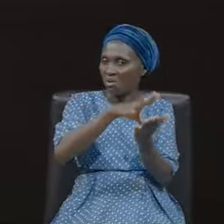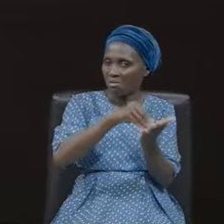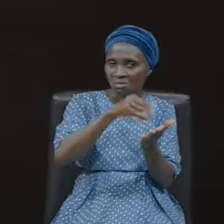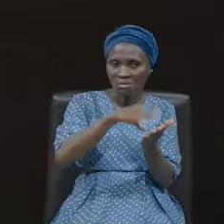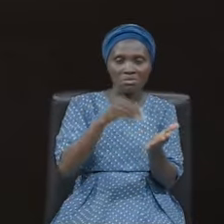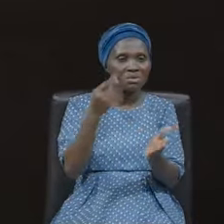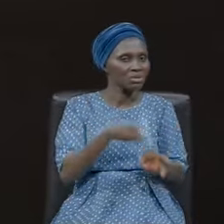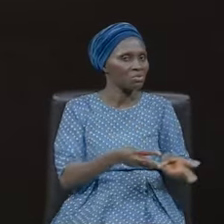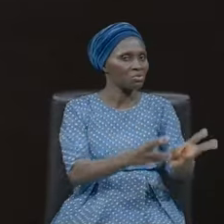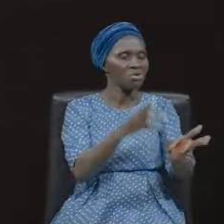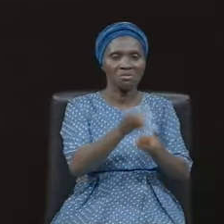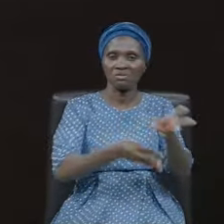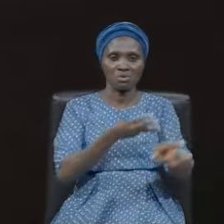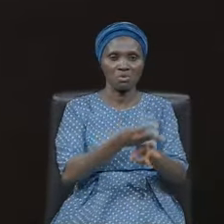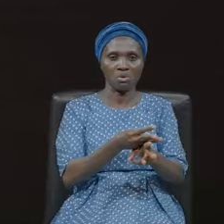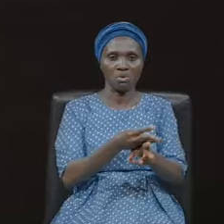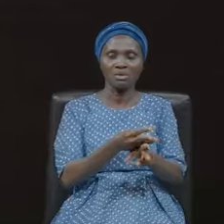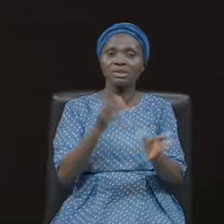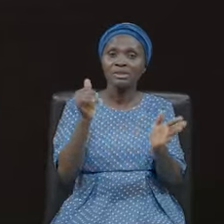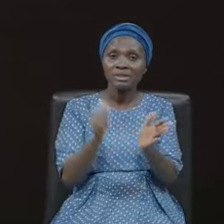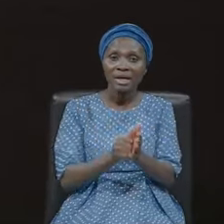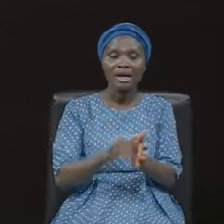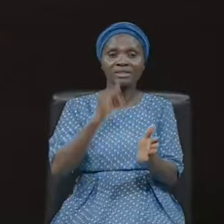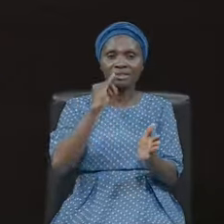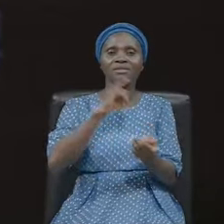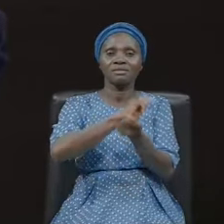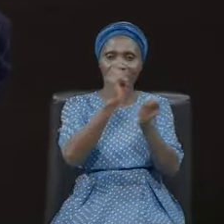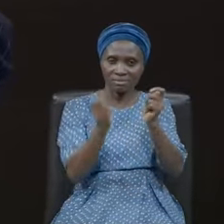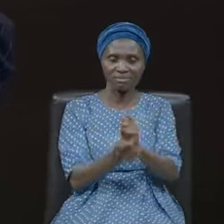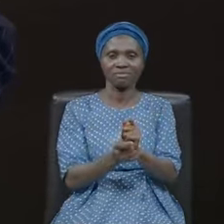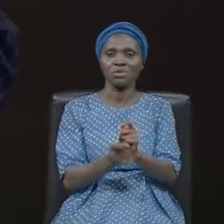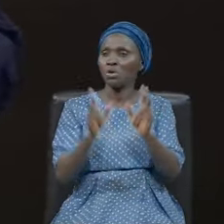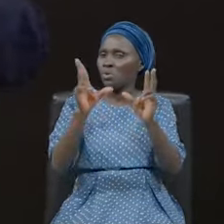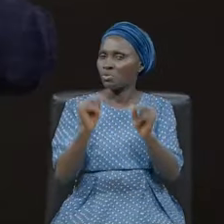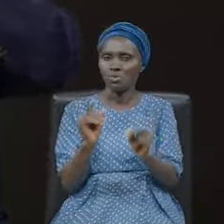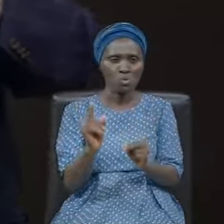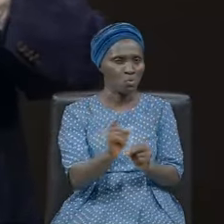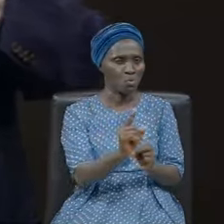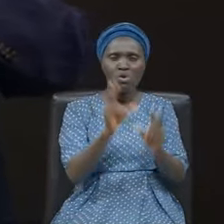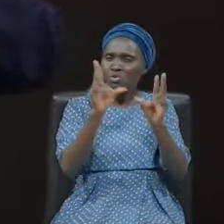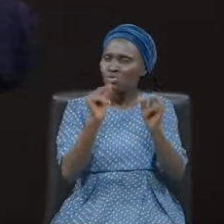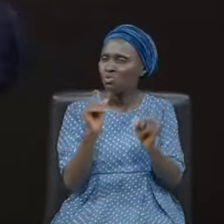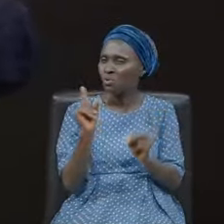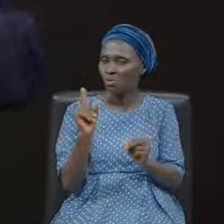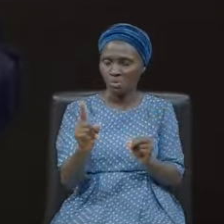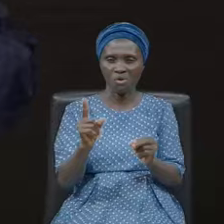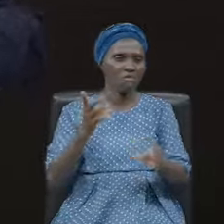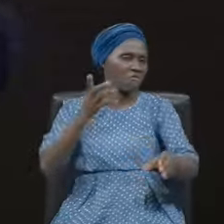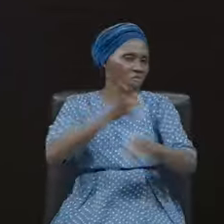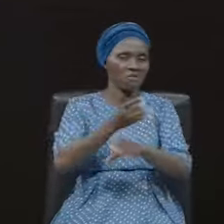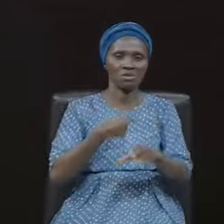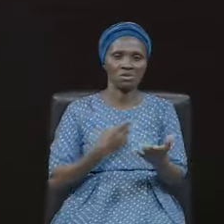monde. C'est la transformation. Il n'y a personne qui m'a forcé. Tout ce que je savais, c'est